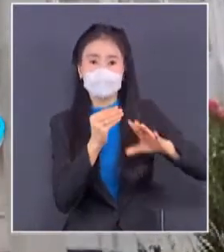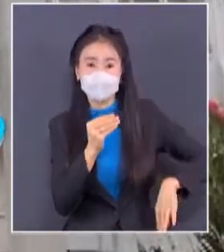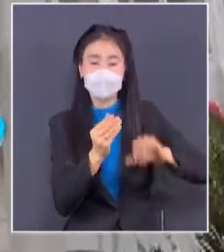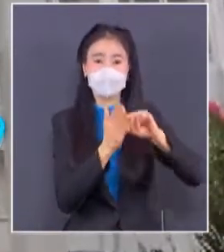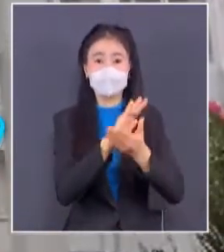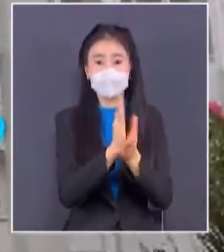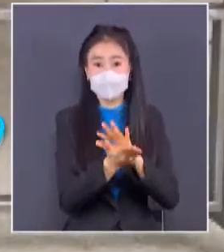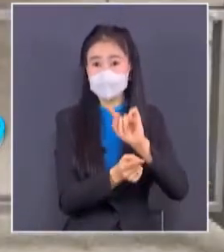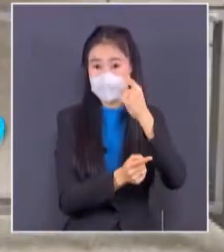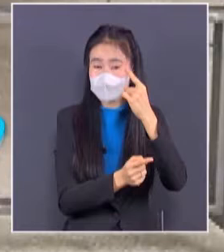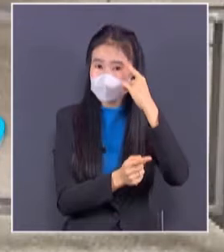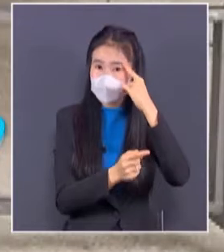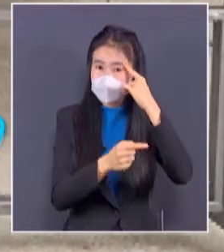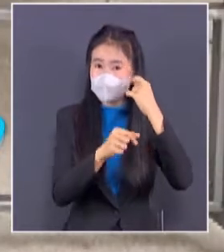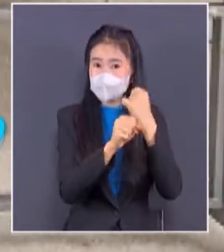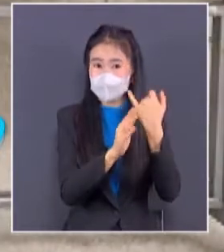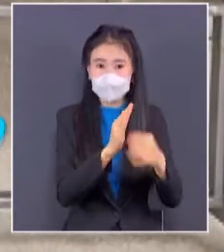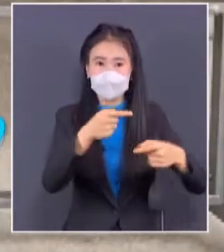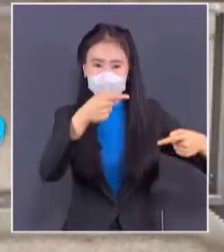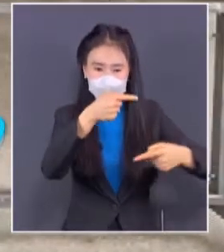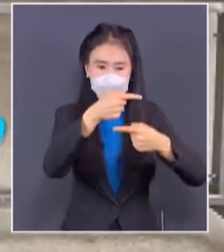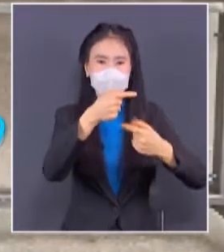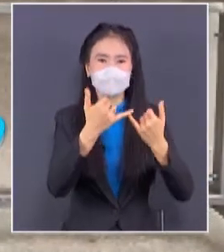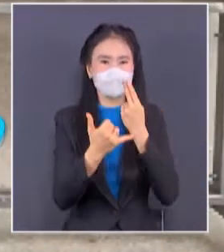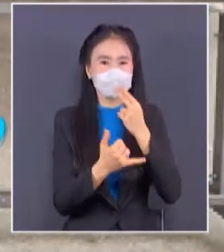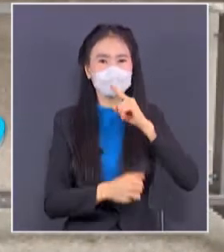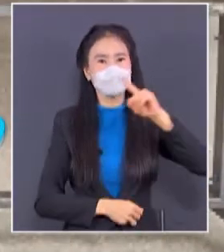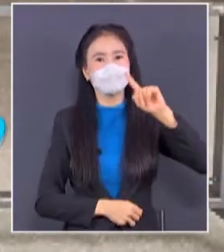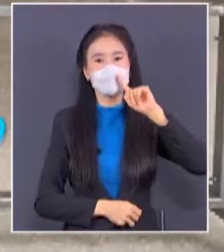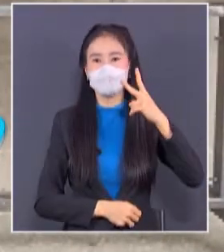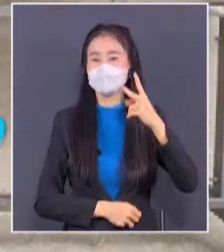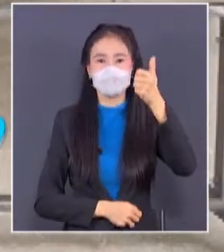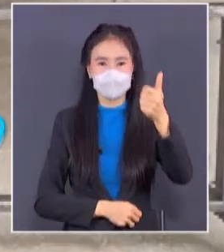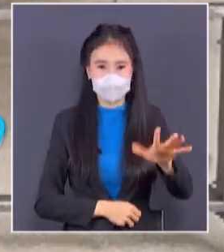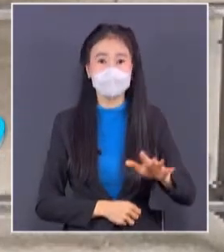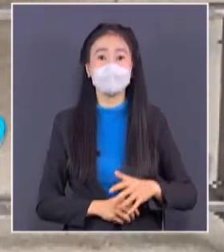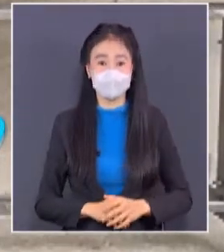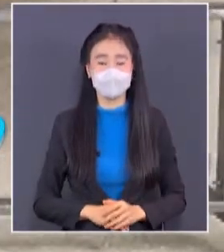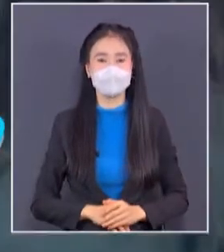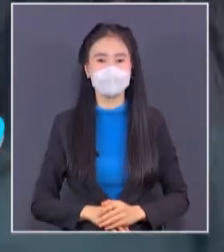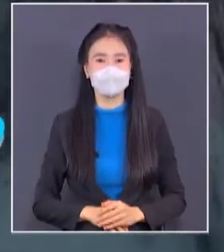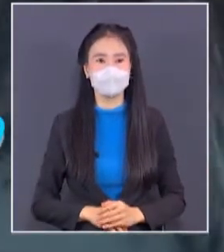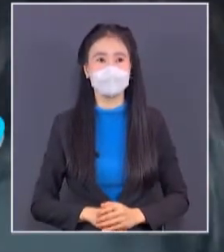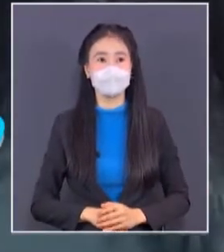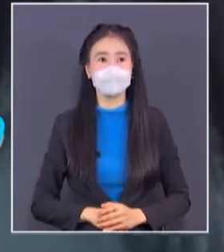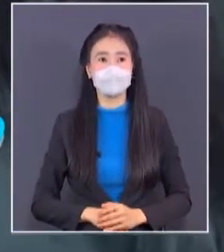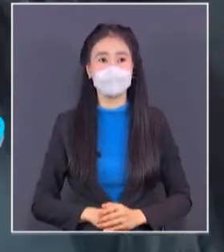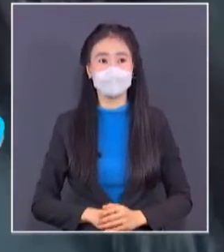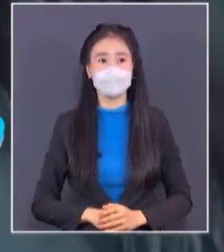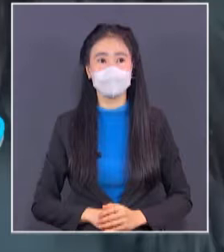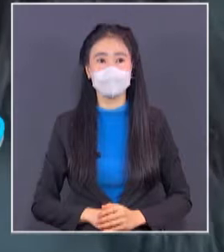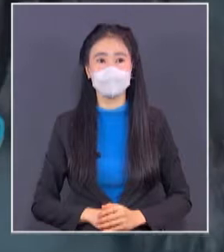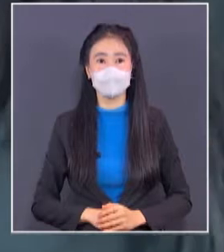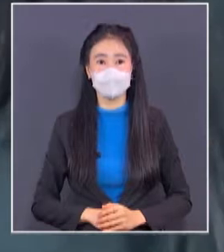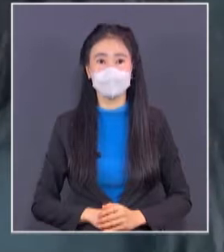ยนแปลงหรือว่ามีข้อหาอะไรเพิ่มเติมก็สามารถจะไม่สามารถฟ้องได้แล้วนะคะ เอ็นหลุดดักที่